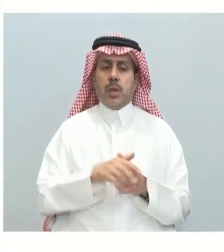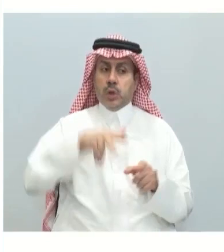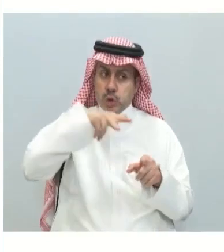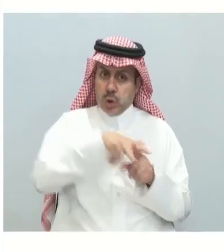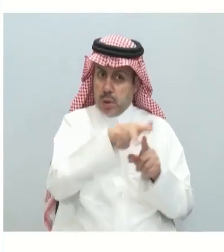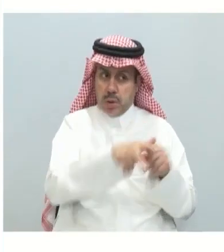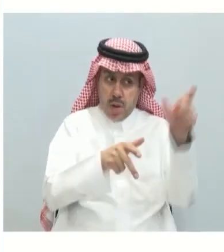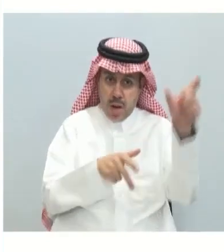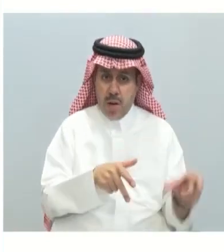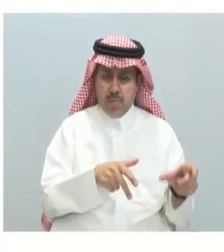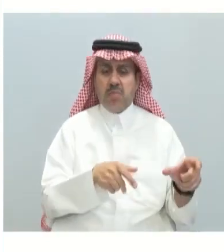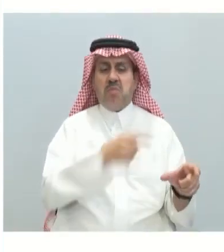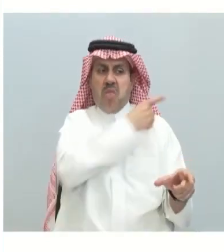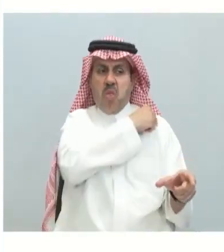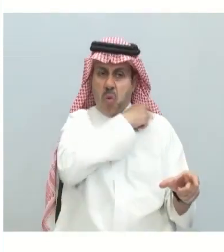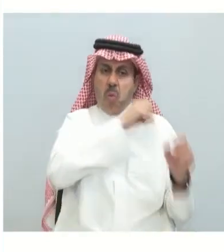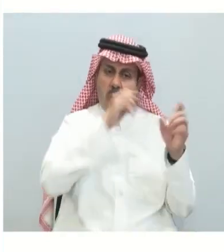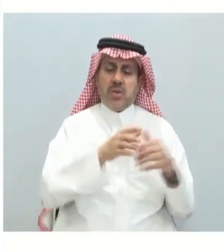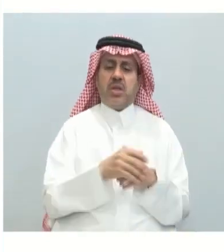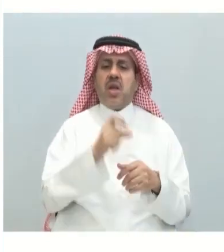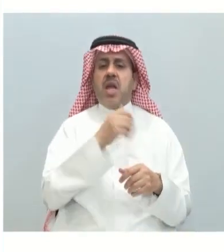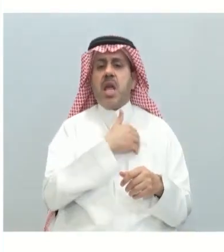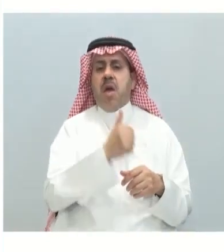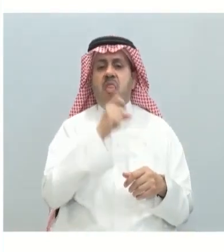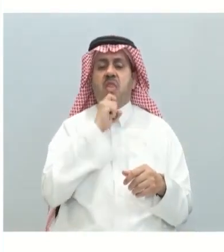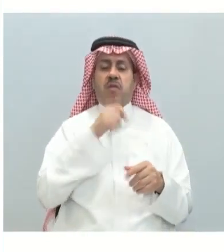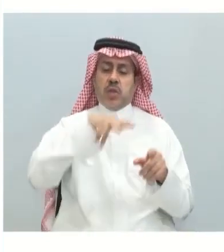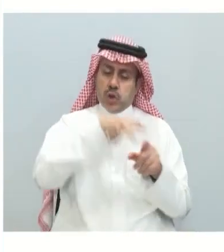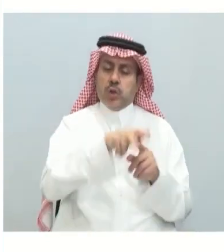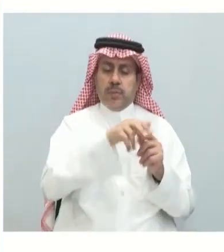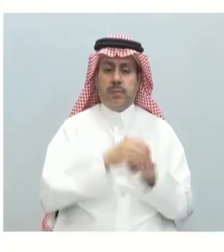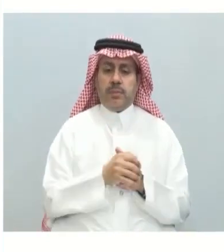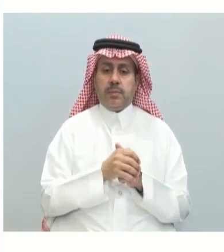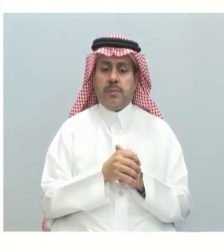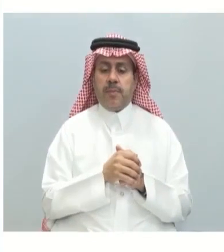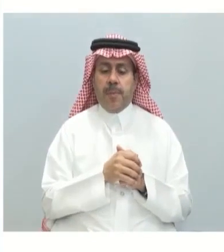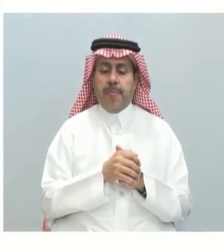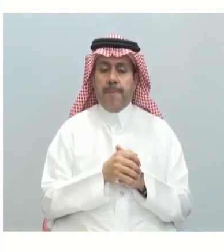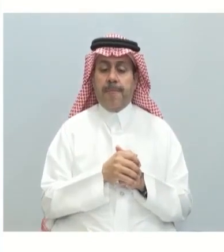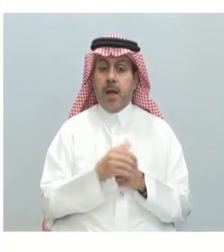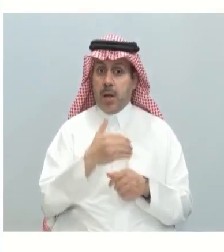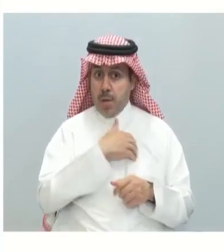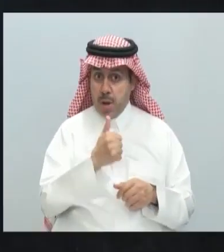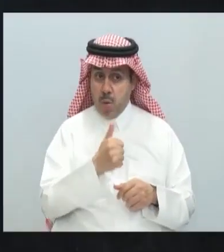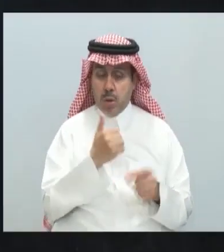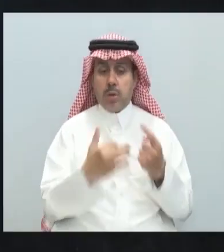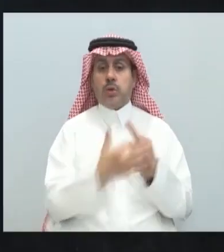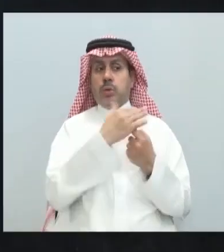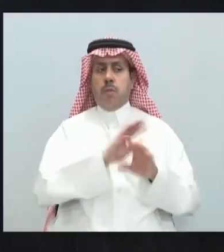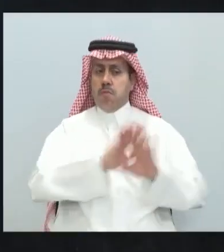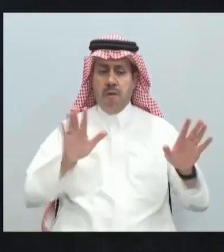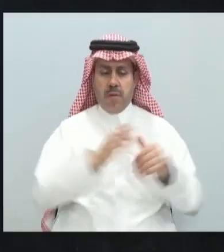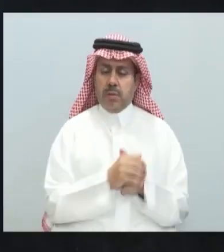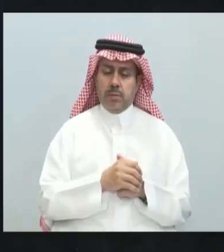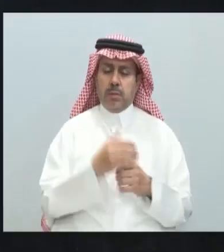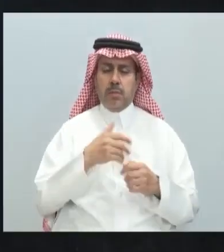الذين يتولونه والذين هم به مشركون ولكنه ليس له سلطان على الذين امنوا وعلى